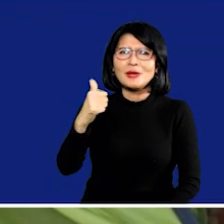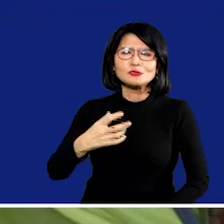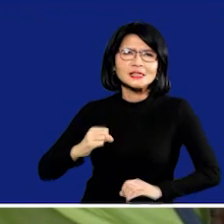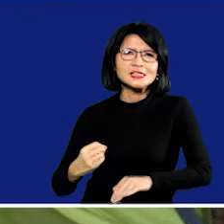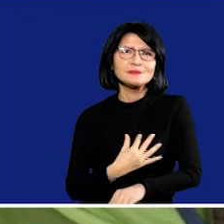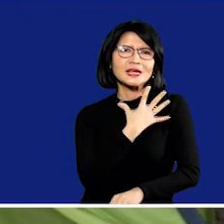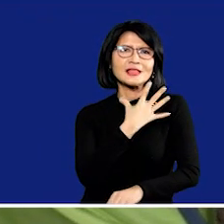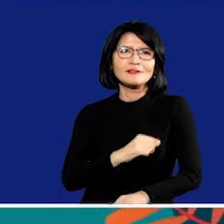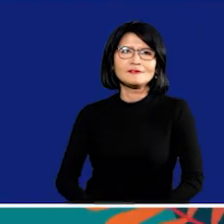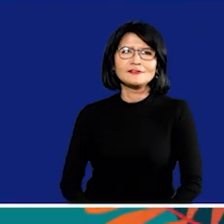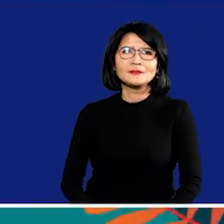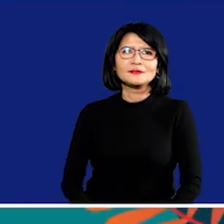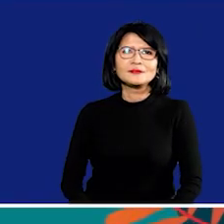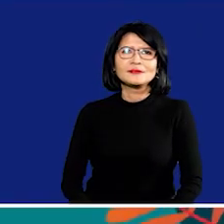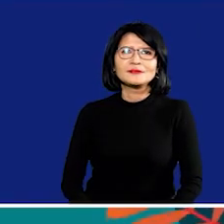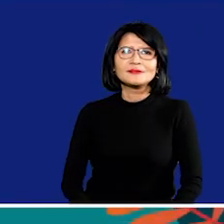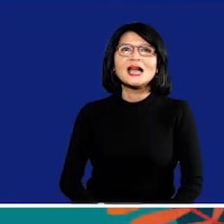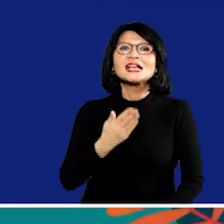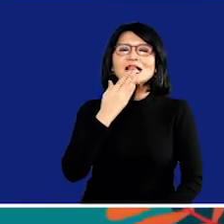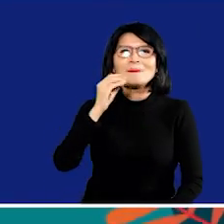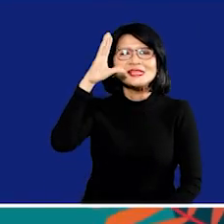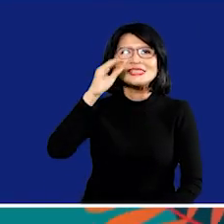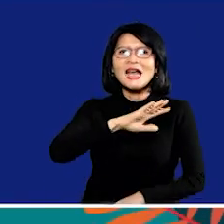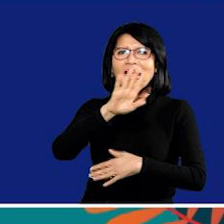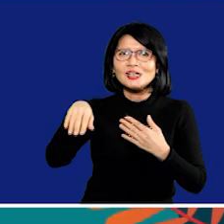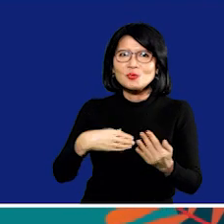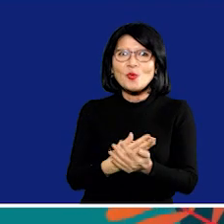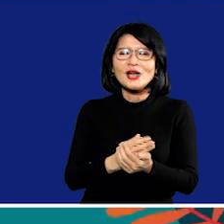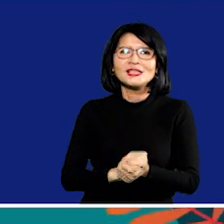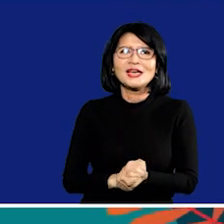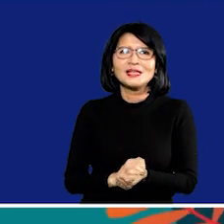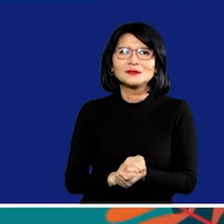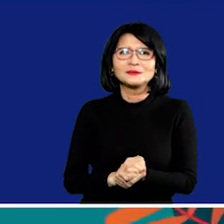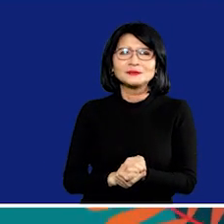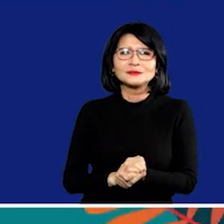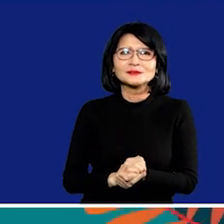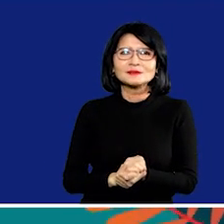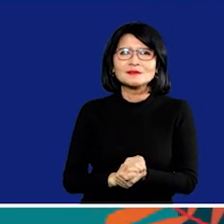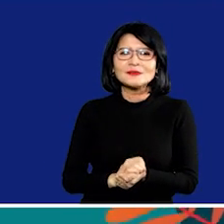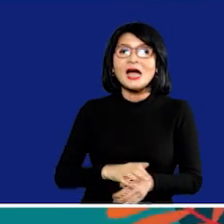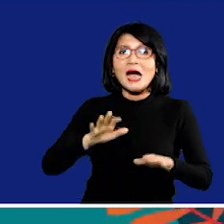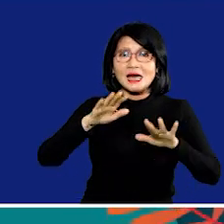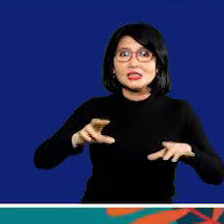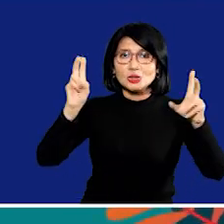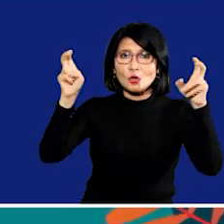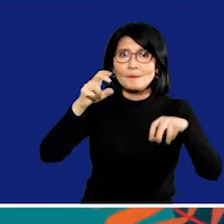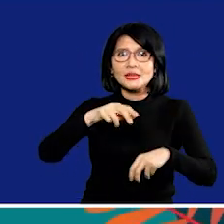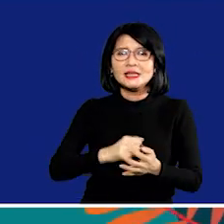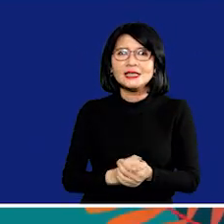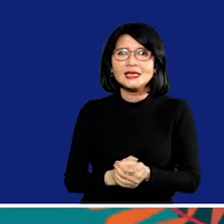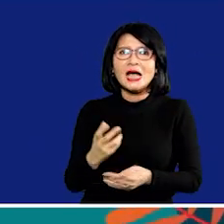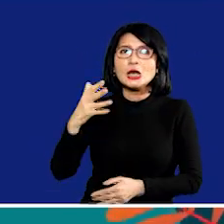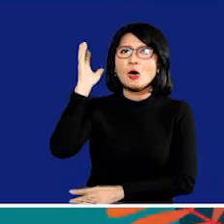dan inspiratif. Selamat siang semuanya, selamat siang. Kemah Karakter Virtual Anak Indonesia